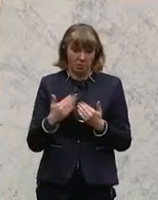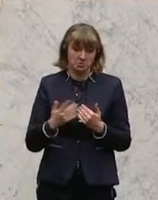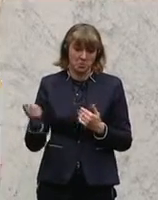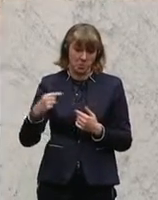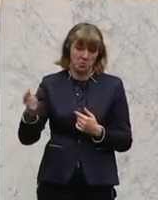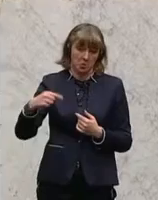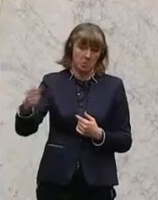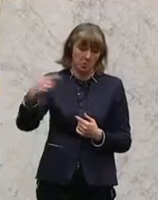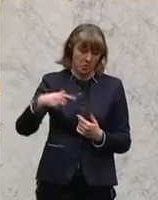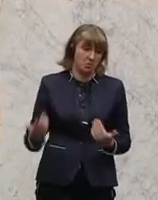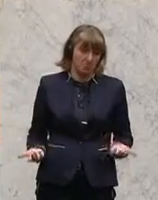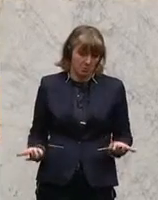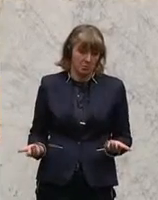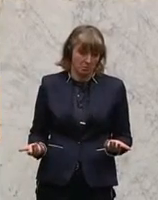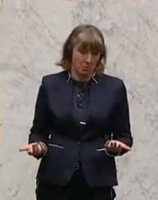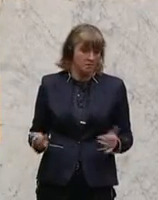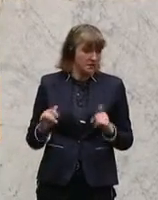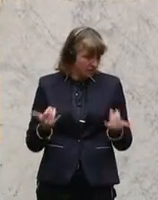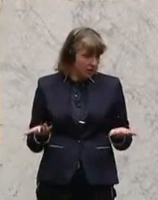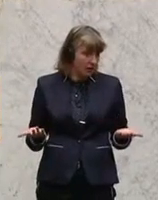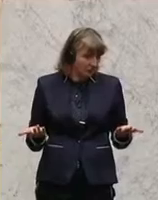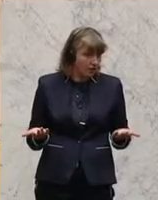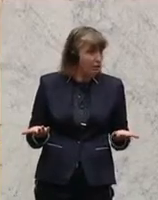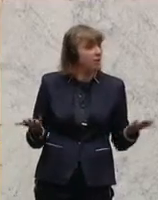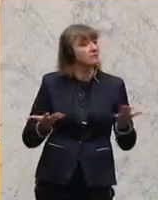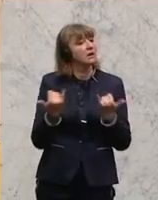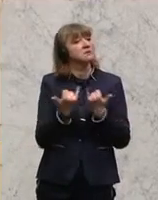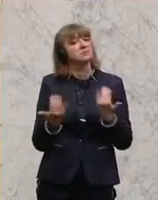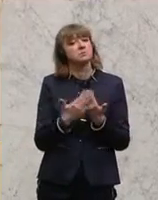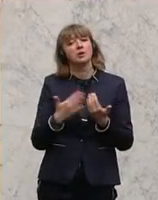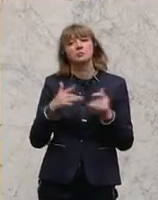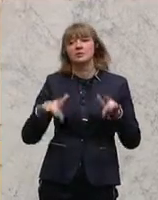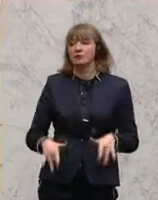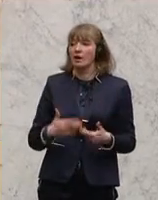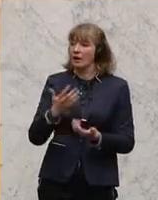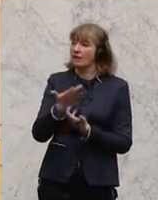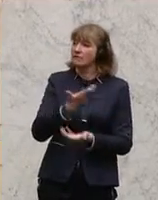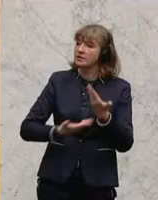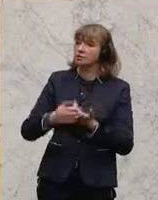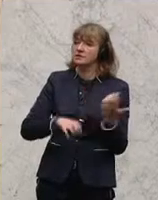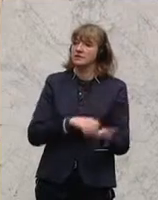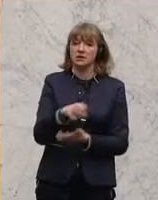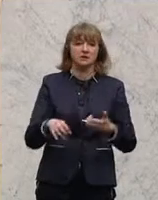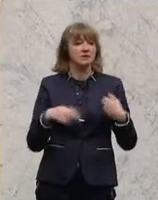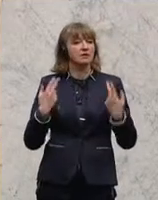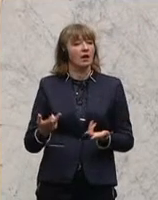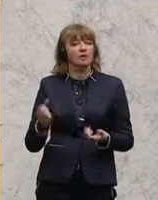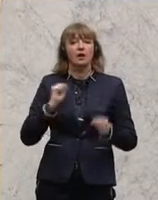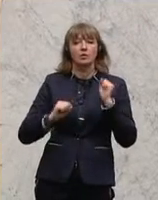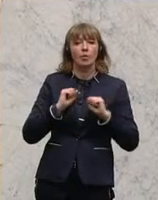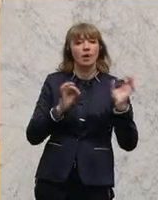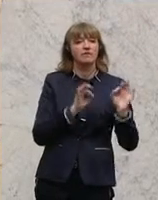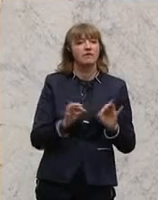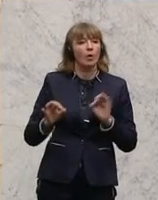folgen wird lassen. Ja, was ist, wenn wir in einer Wirtschaftskrise sind? Was spricht dann gegen ein Notverordnungsrecht,